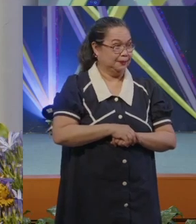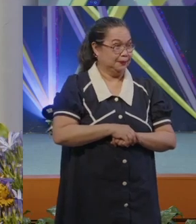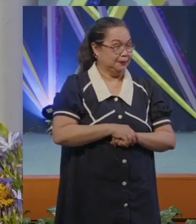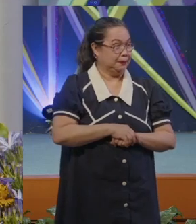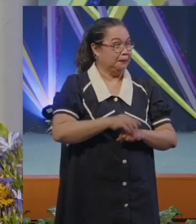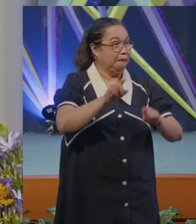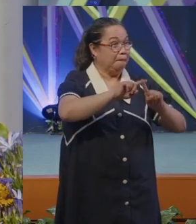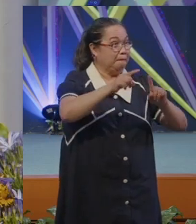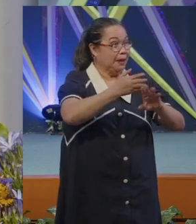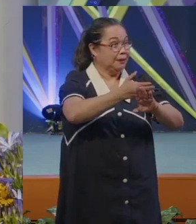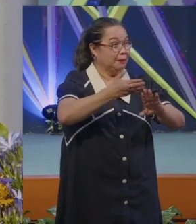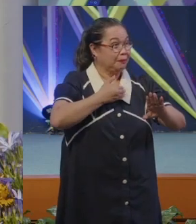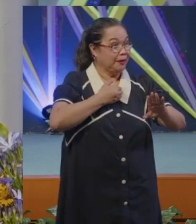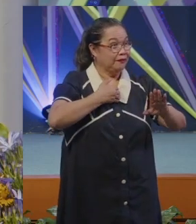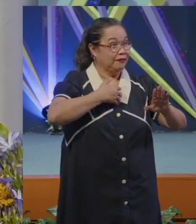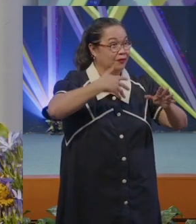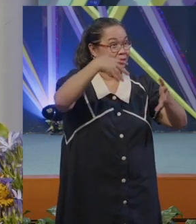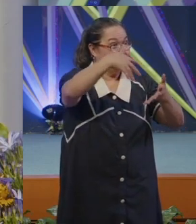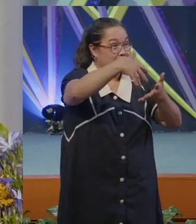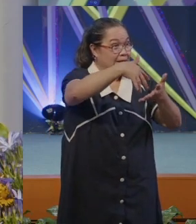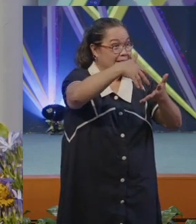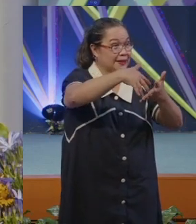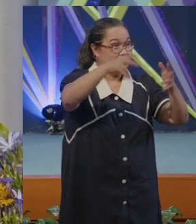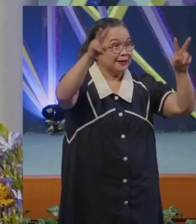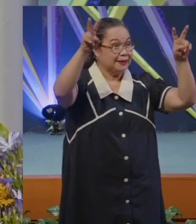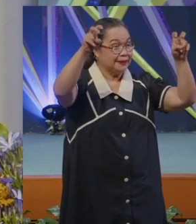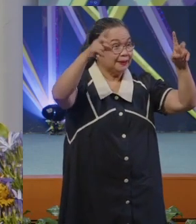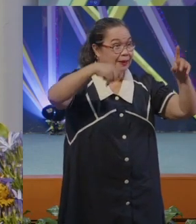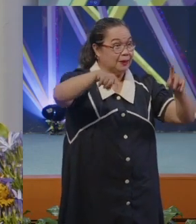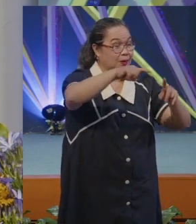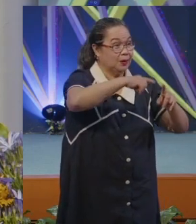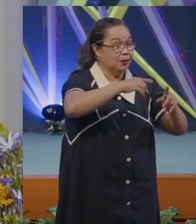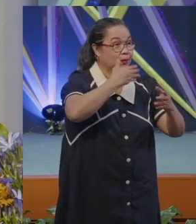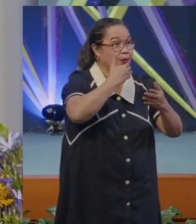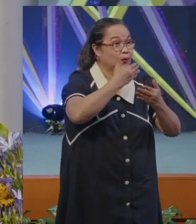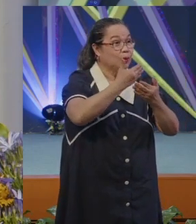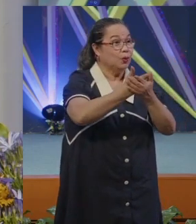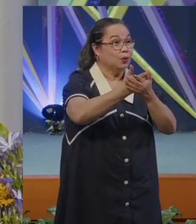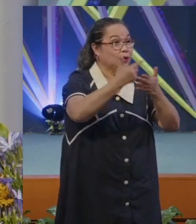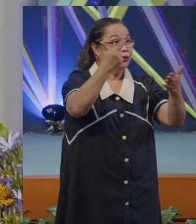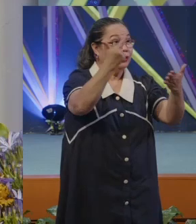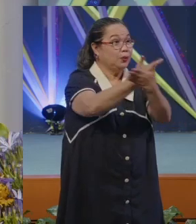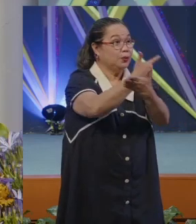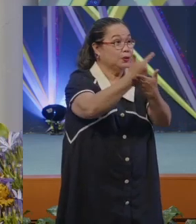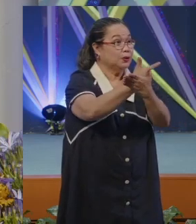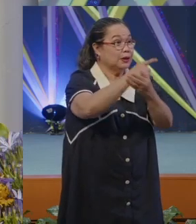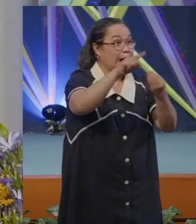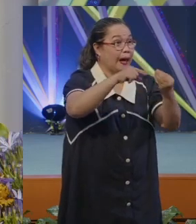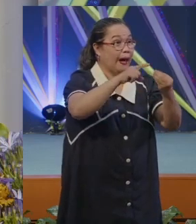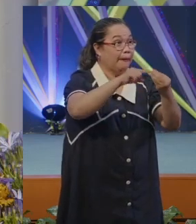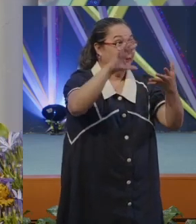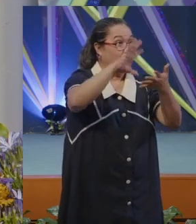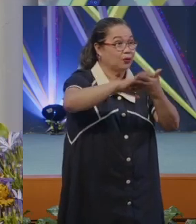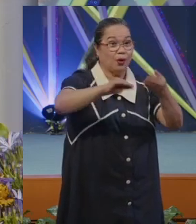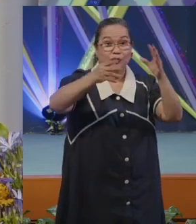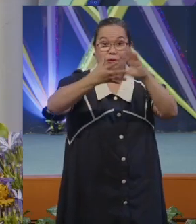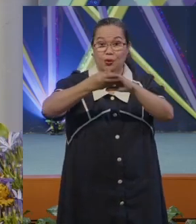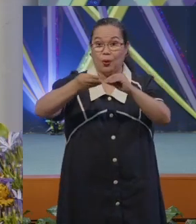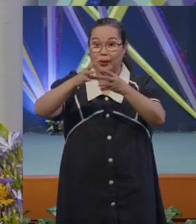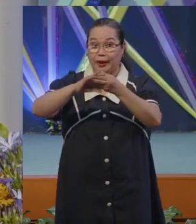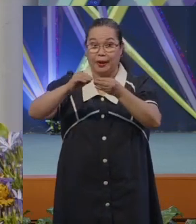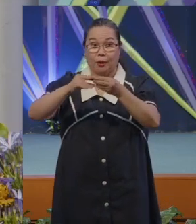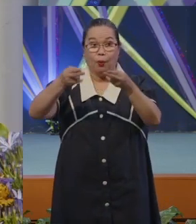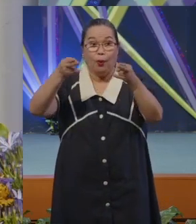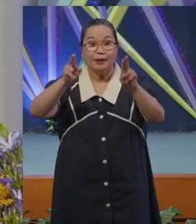Pero bago natin tignan ang teksto natin, magandang balik-tanawin natin ang kasaysayan na nangyari na so far sa